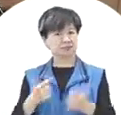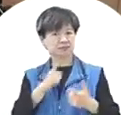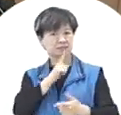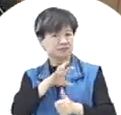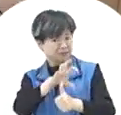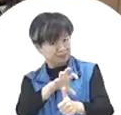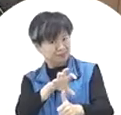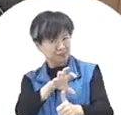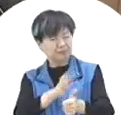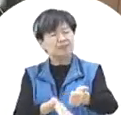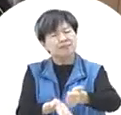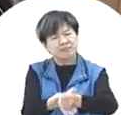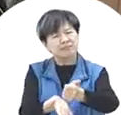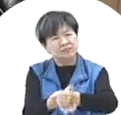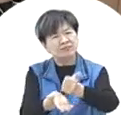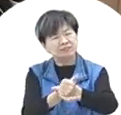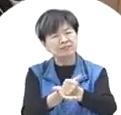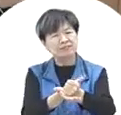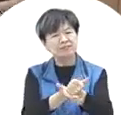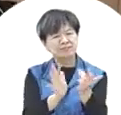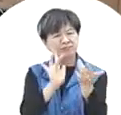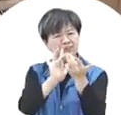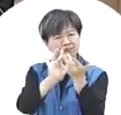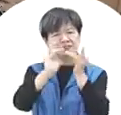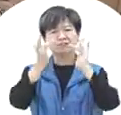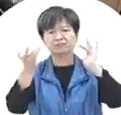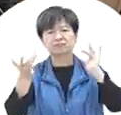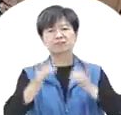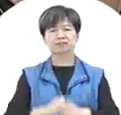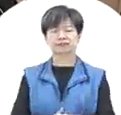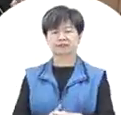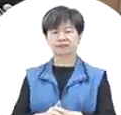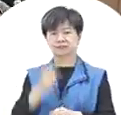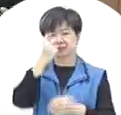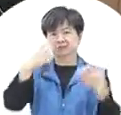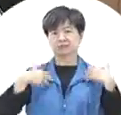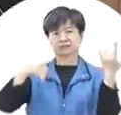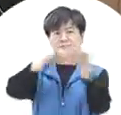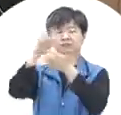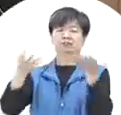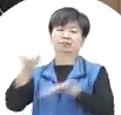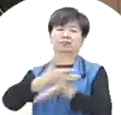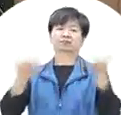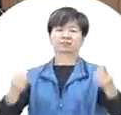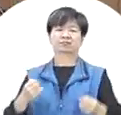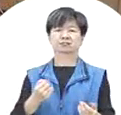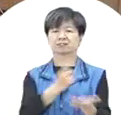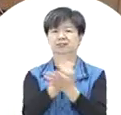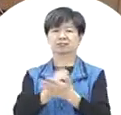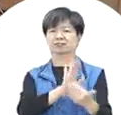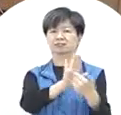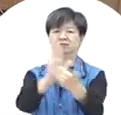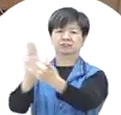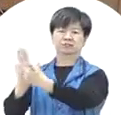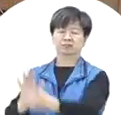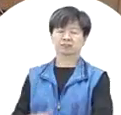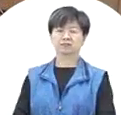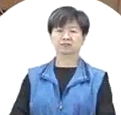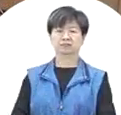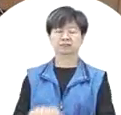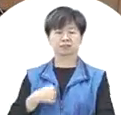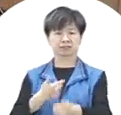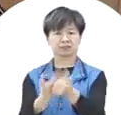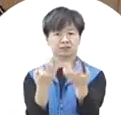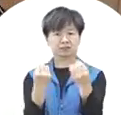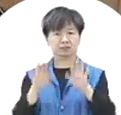我是说鼓励他们来加入我们的监管。 先沟通，如果没有沟通，大家都不愿意。 好，没关系了。那个市长，我给你一个数据哦，目